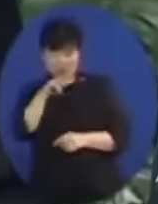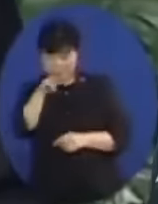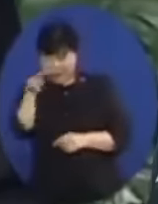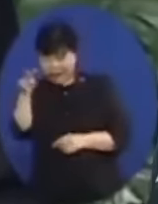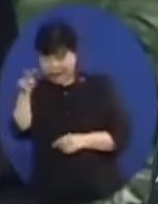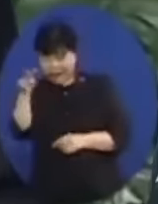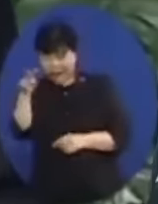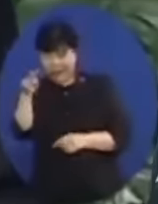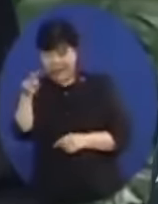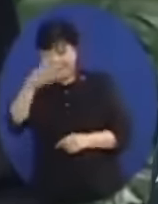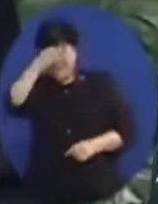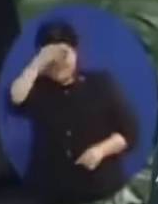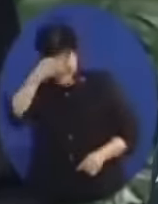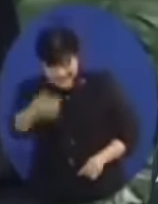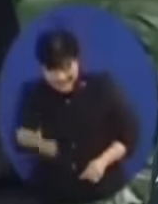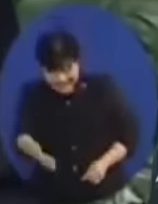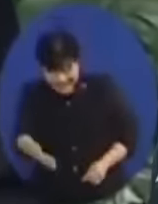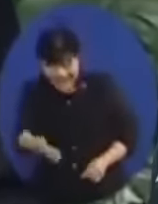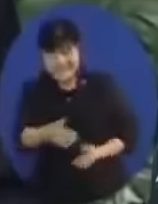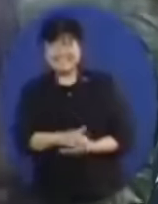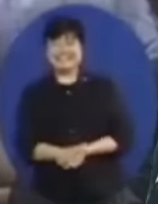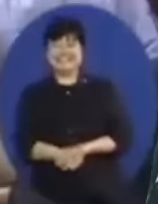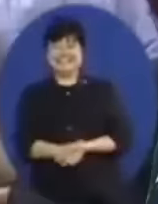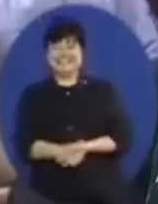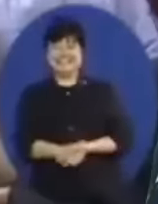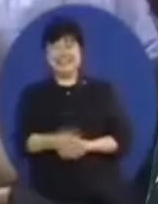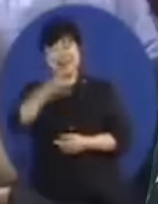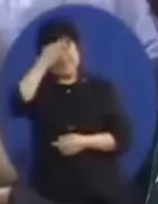대통령님 미안합니다.